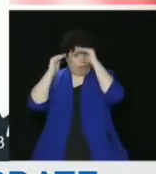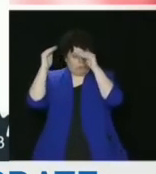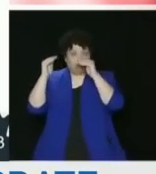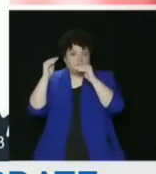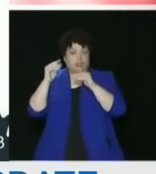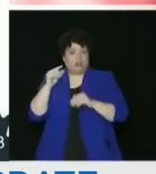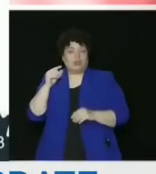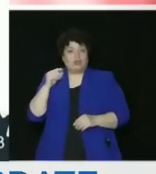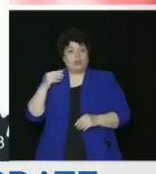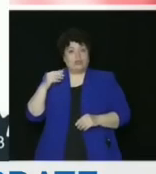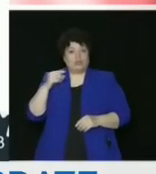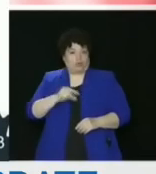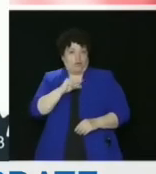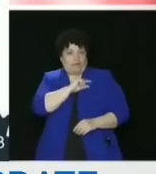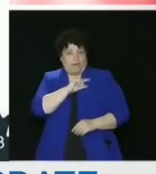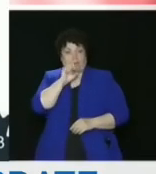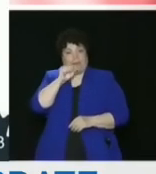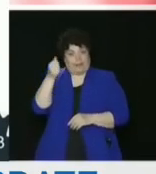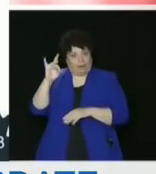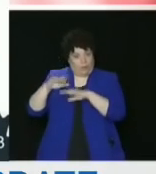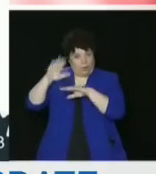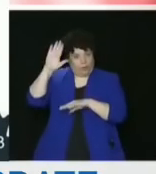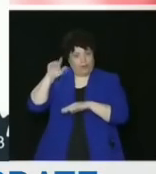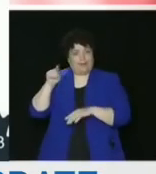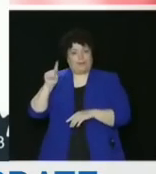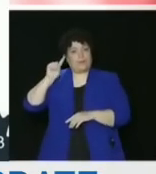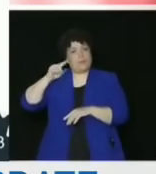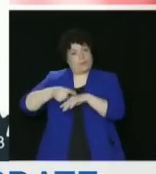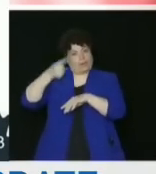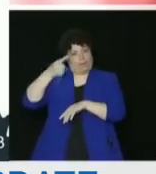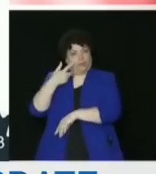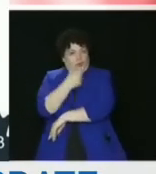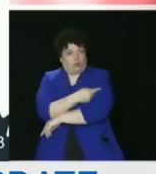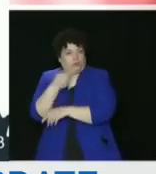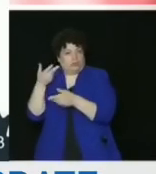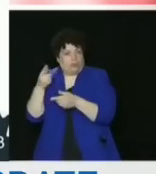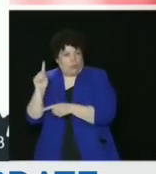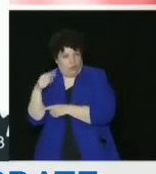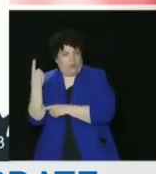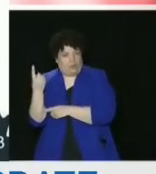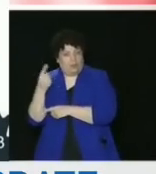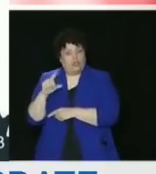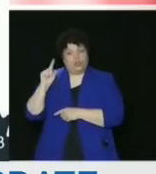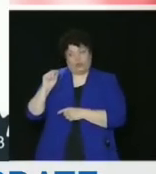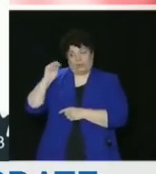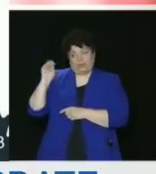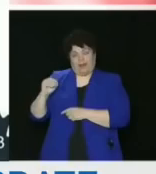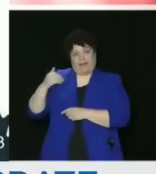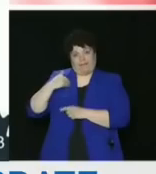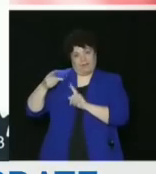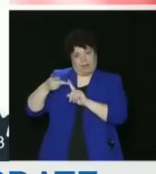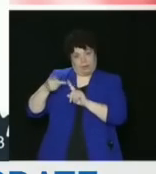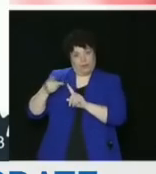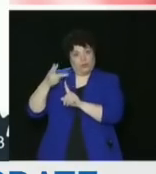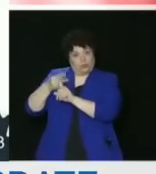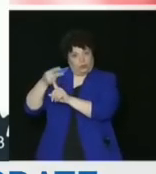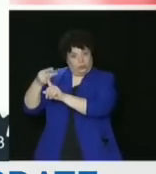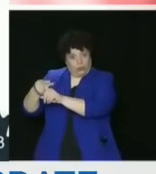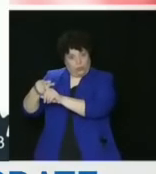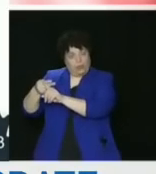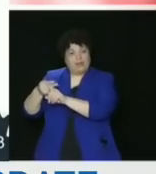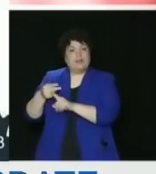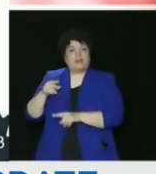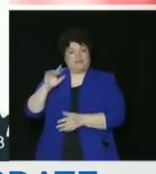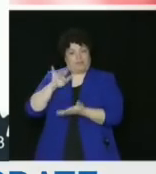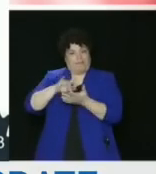première dose adults et 20% have une received deuxième their dose first d'ici dose le of milieu vaccine de and l'été. 20% with a second Même si dose by l'approvisionnement et le midsummer. calendrier